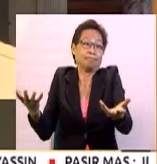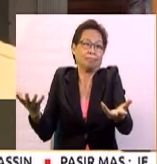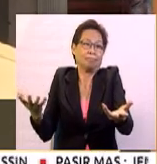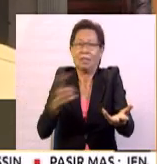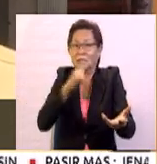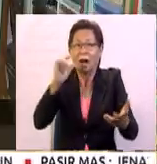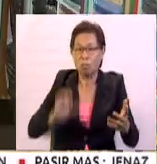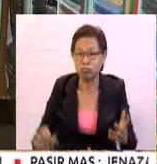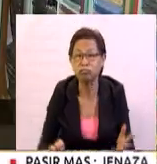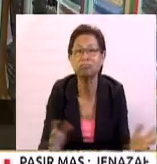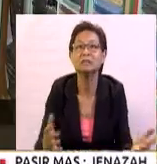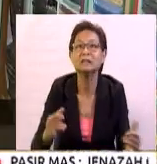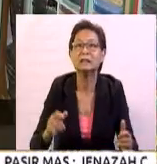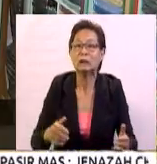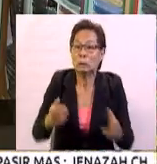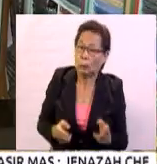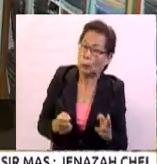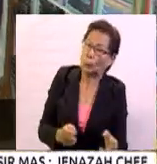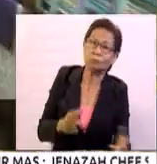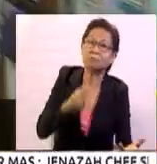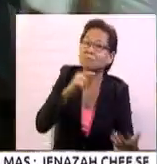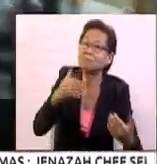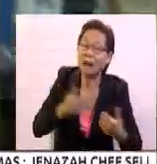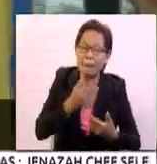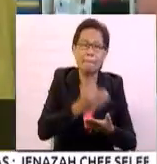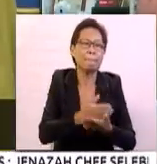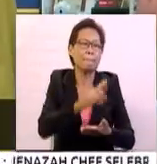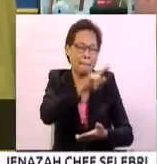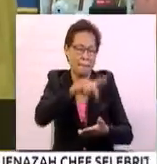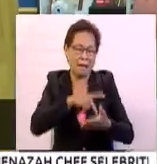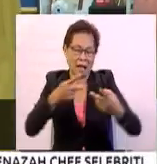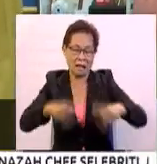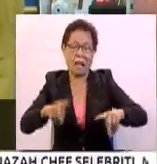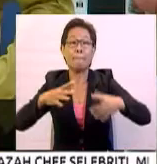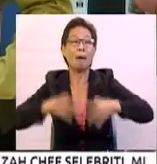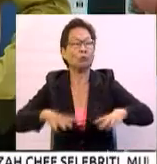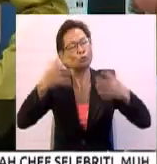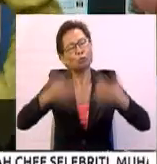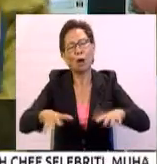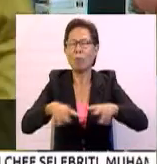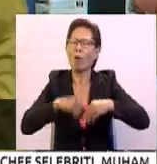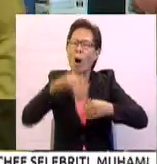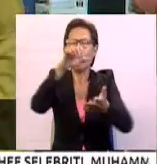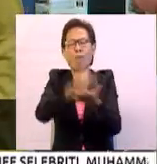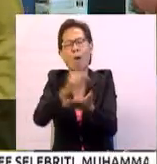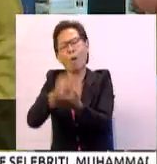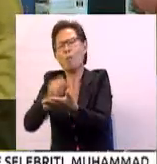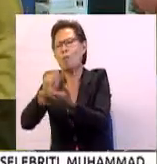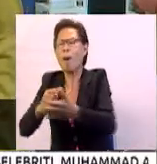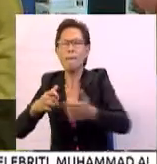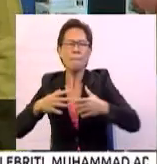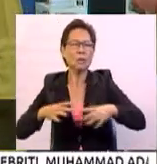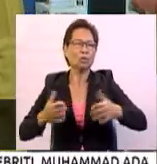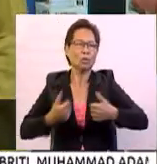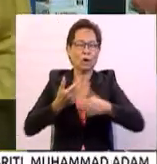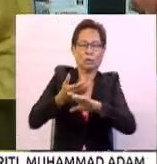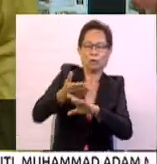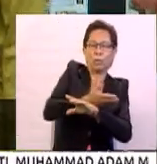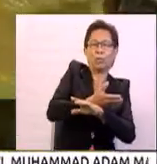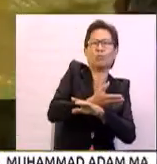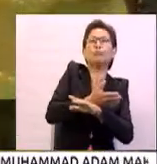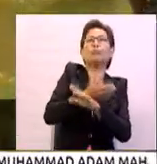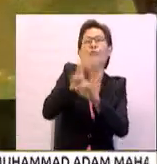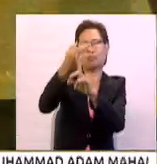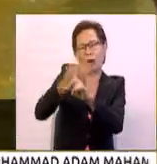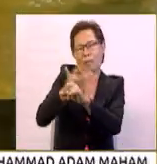dia tak rushing. Bagi pemilik kedai pakaian pula, mereka sudah menerima tempahan pakaian raya sebelum bulan Ramadan